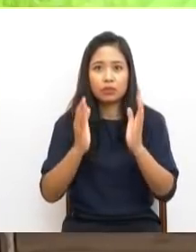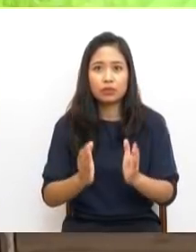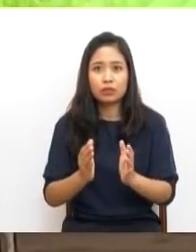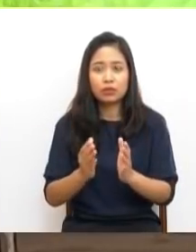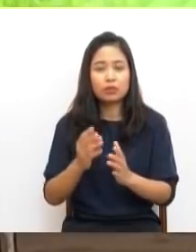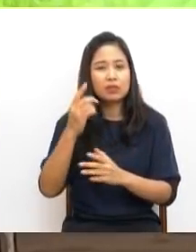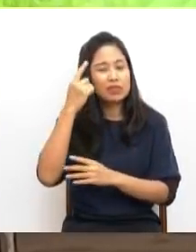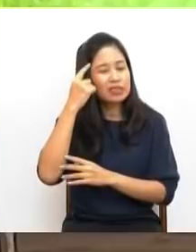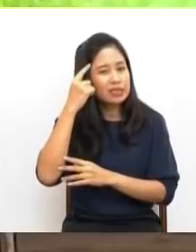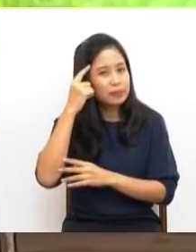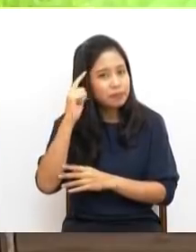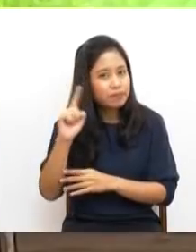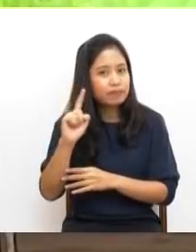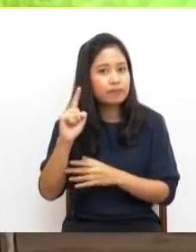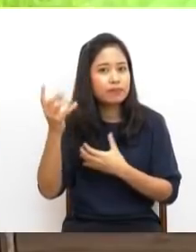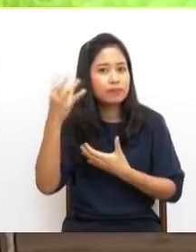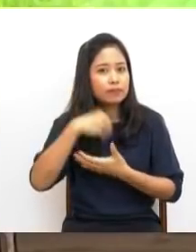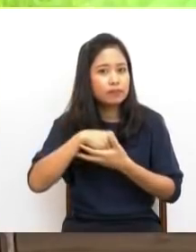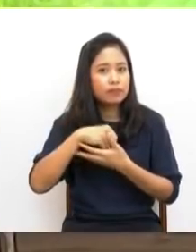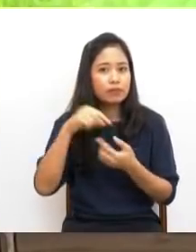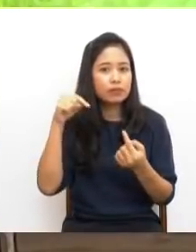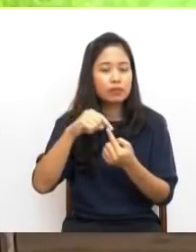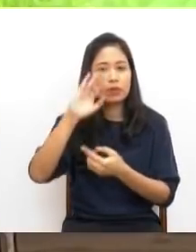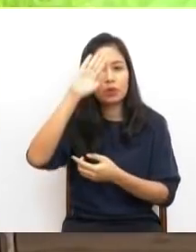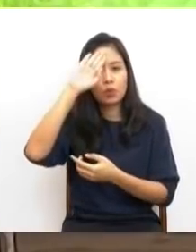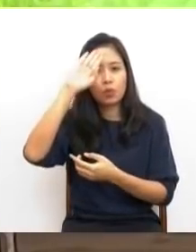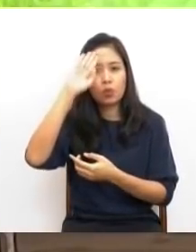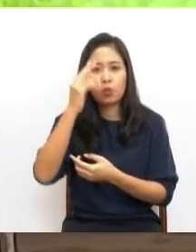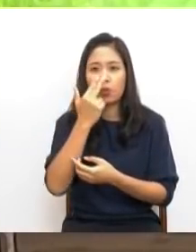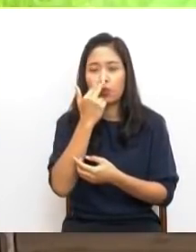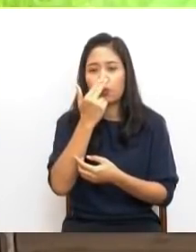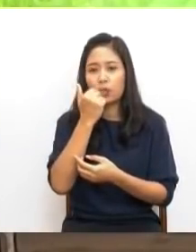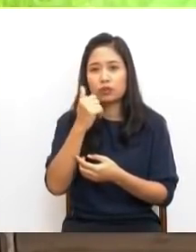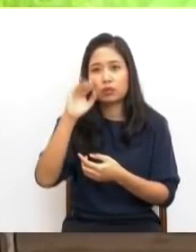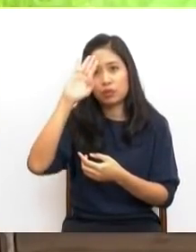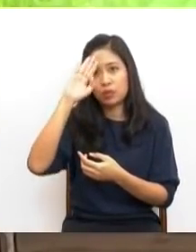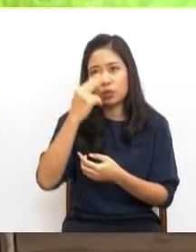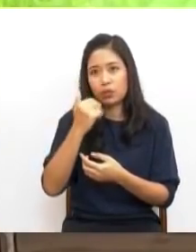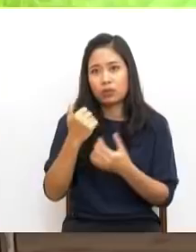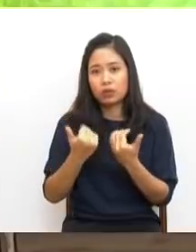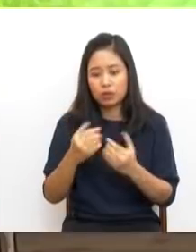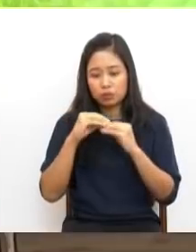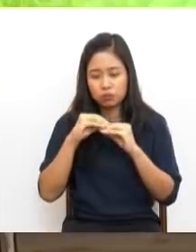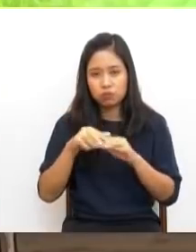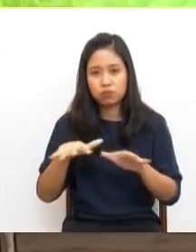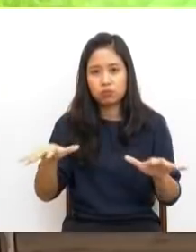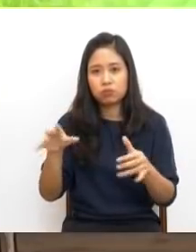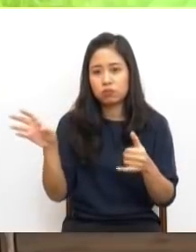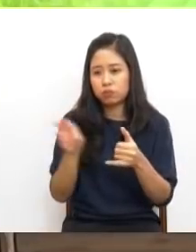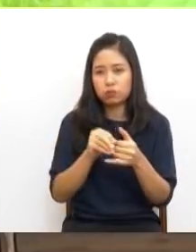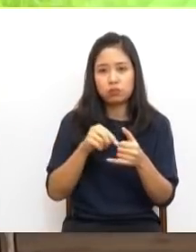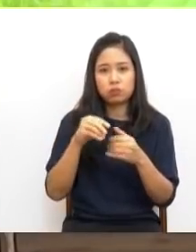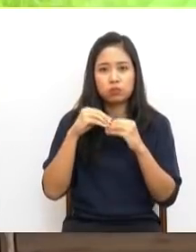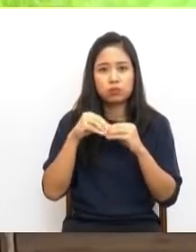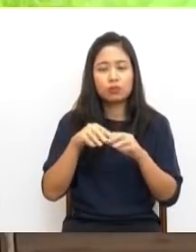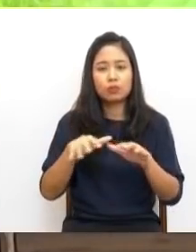ระหนักถึงภัยของโรคนะครับที่กำลังจะมีโอกาสที่จะระบาดขึ้นในช่วงปล